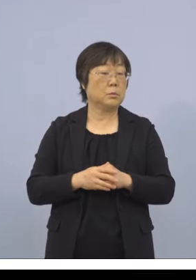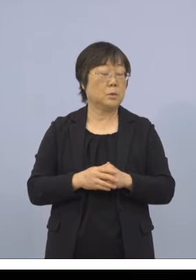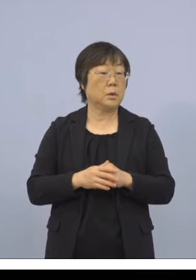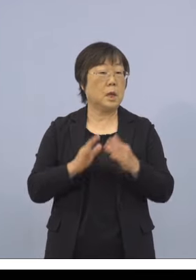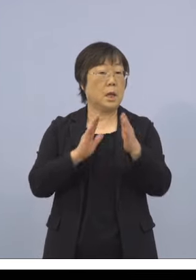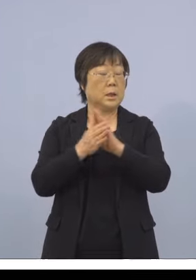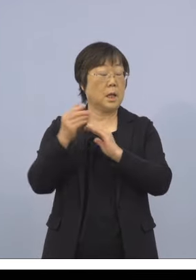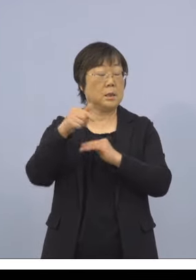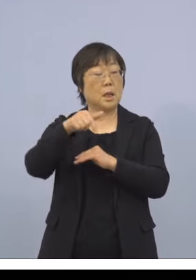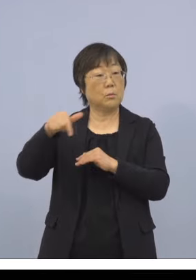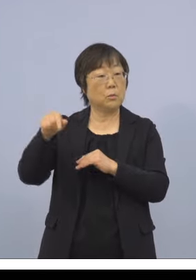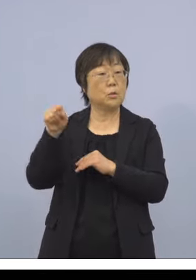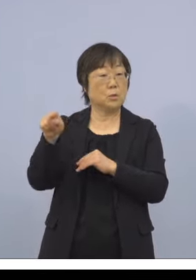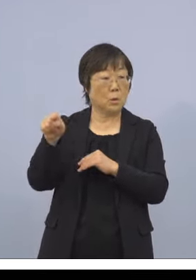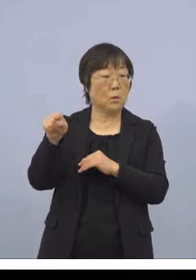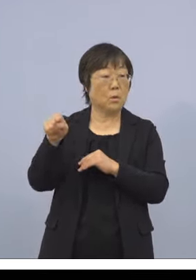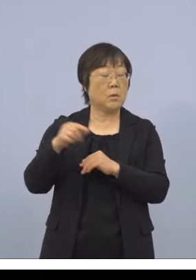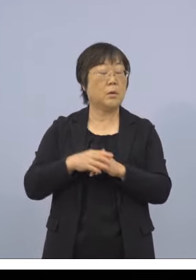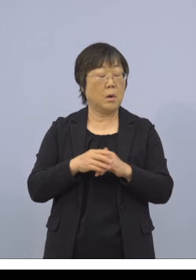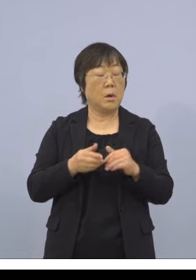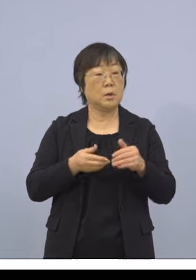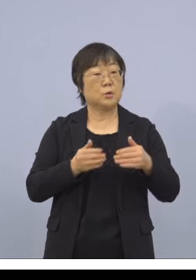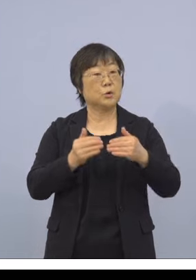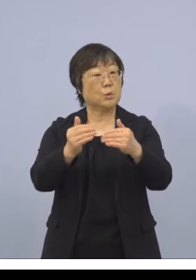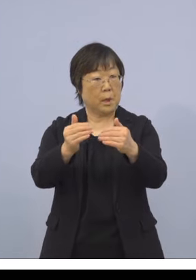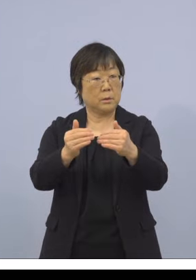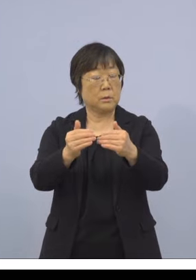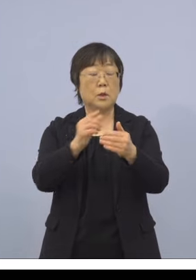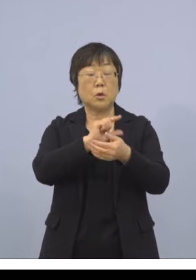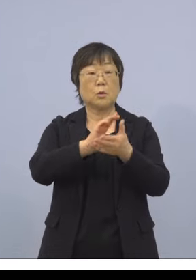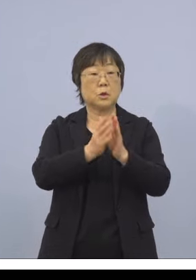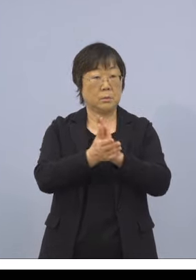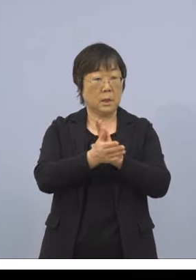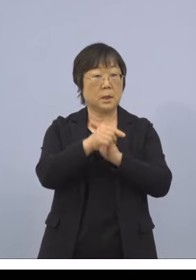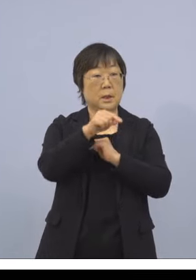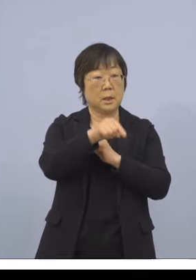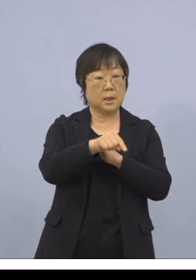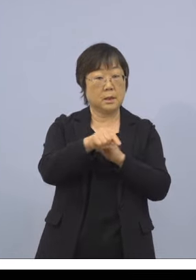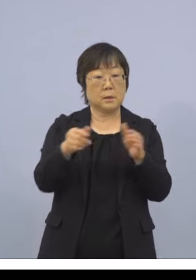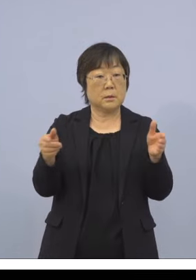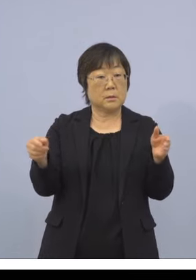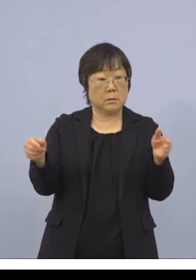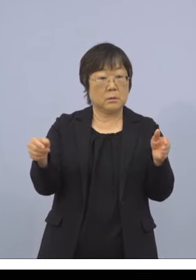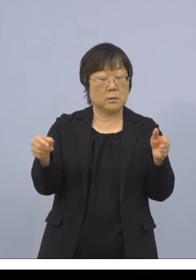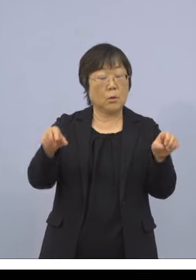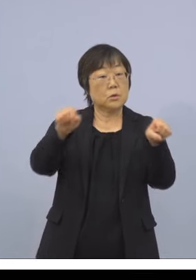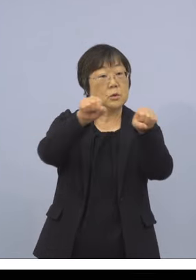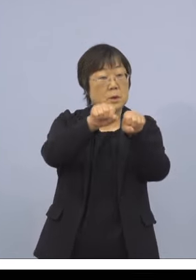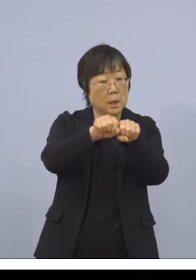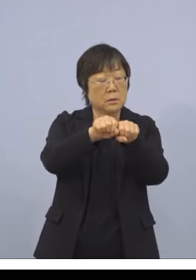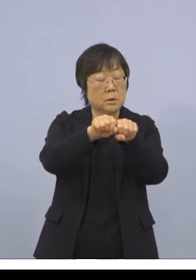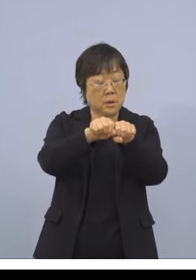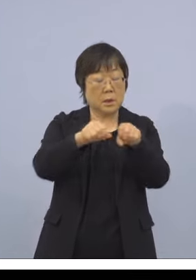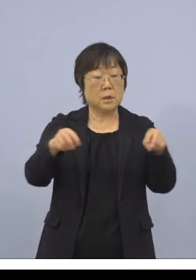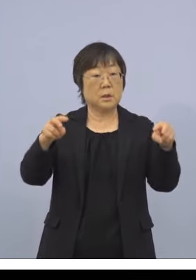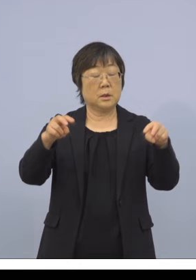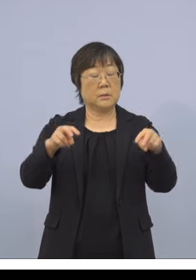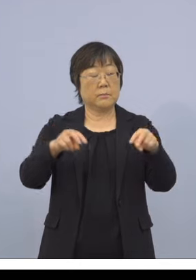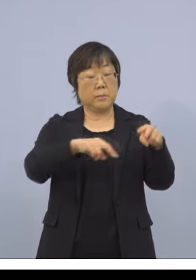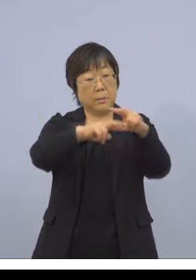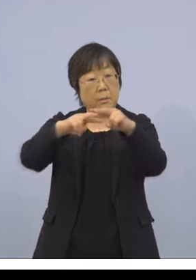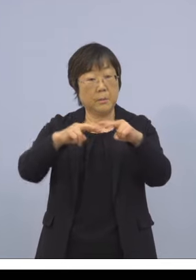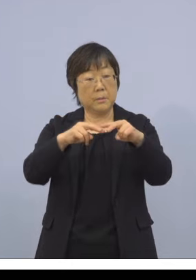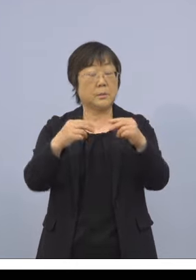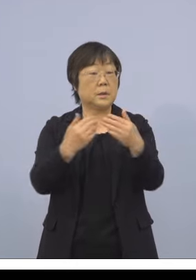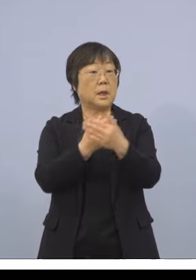県南部へのですね、南進、また徳島とのコネクト隣接と、